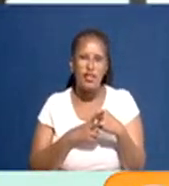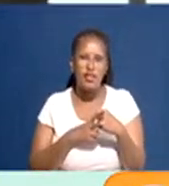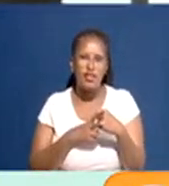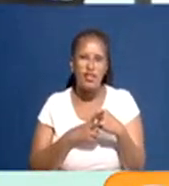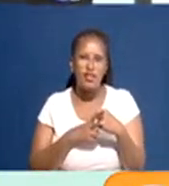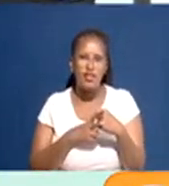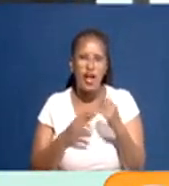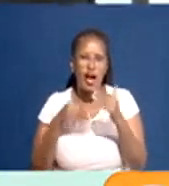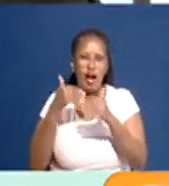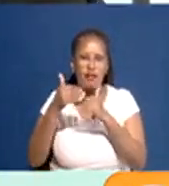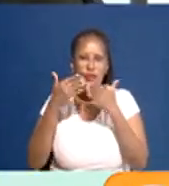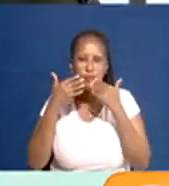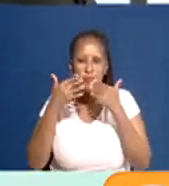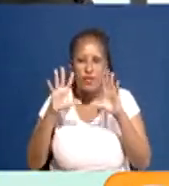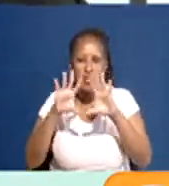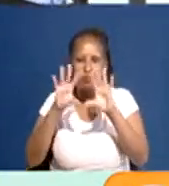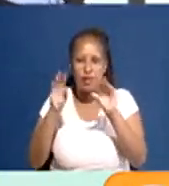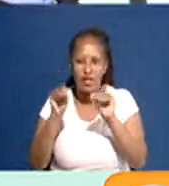tukikamilisha budget